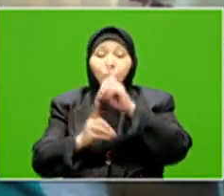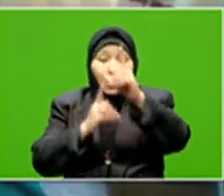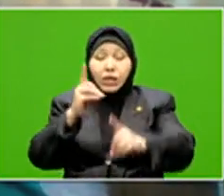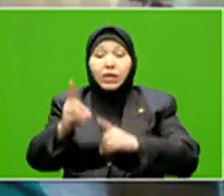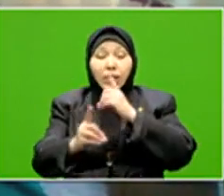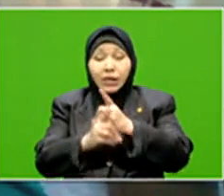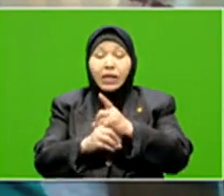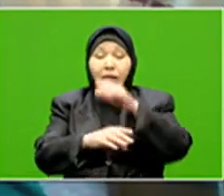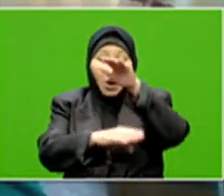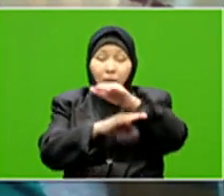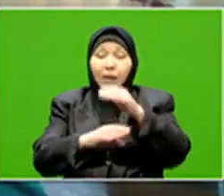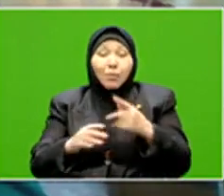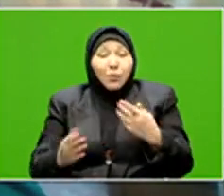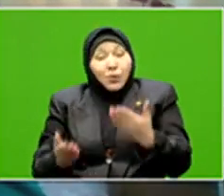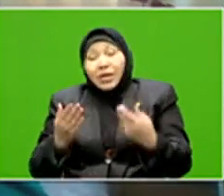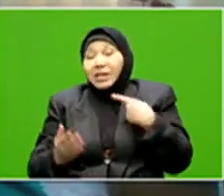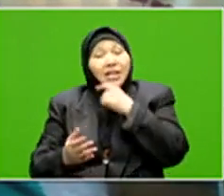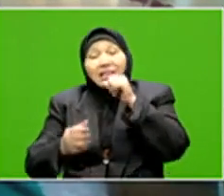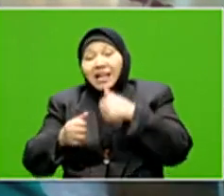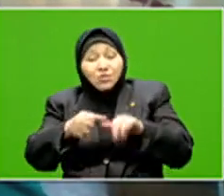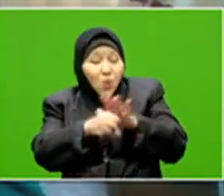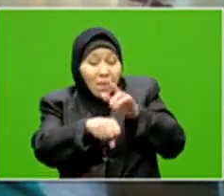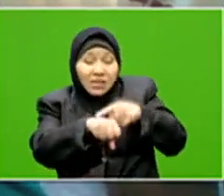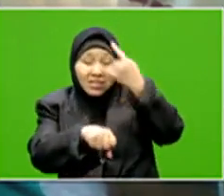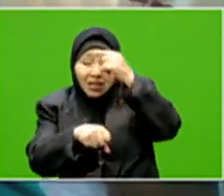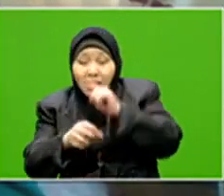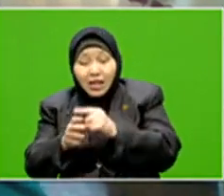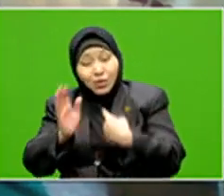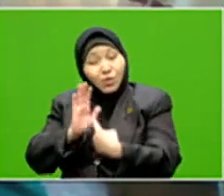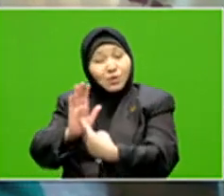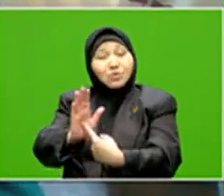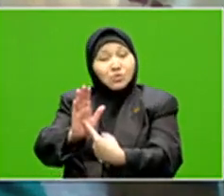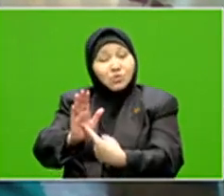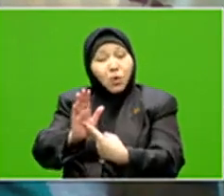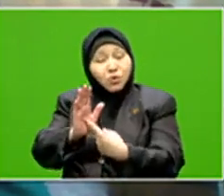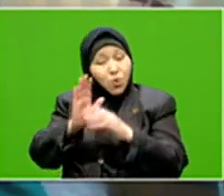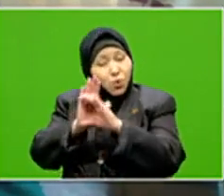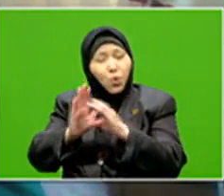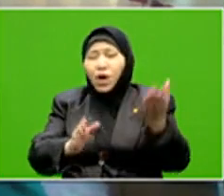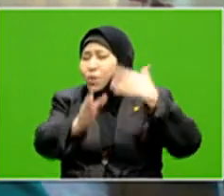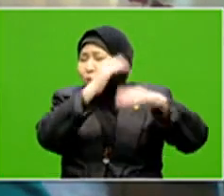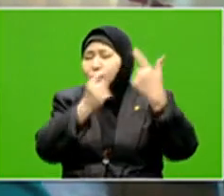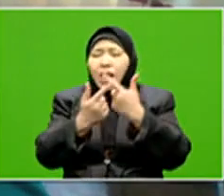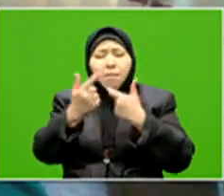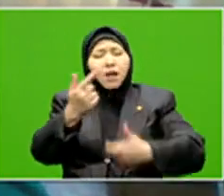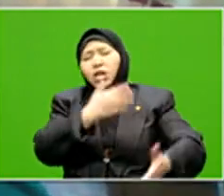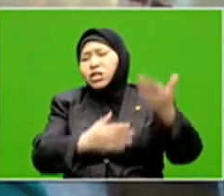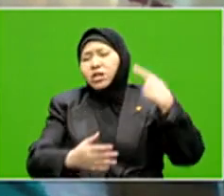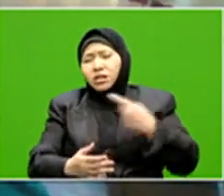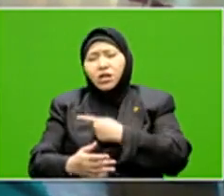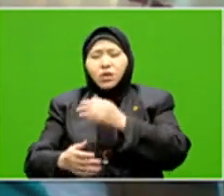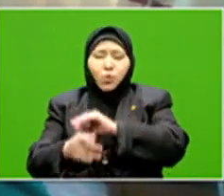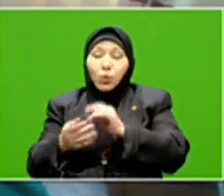sempat menjengahnya waktu ini, kita perlukan teladan, petunjuk, contoh yang terdahulu daripada kita. Maka dalam surah inilah